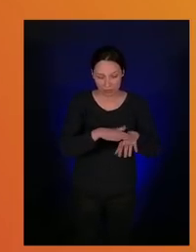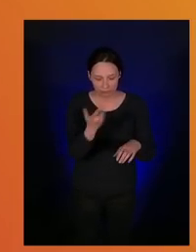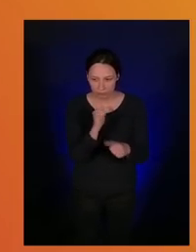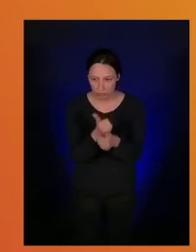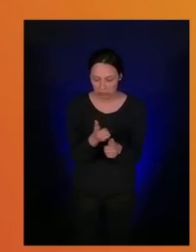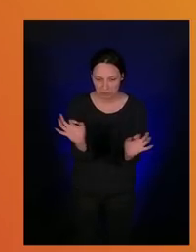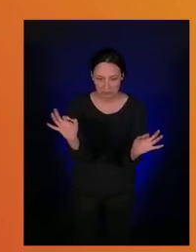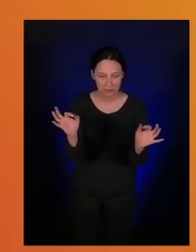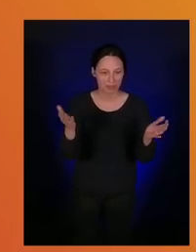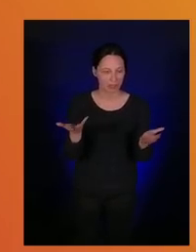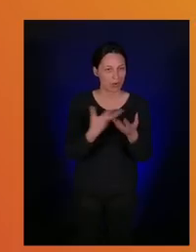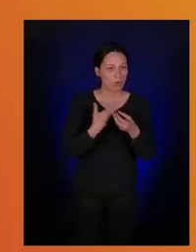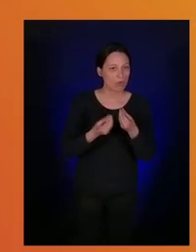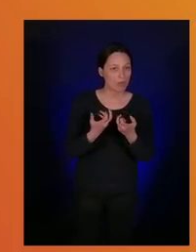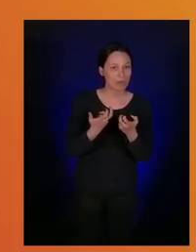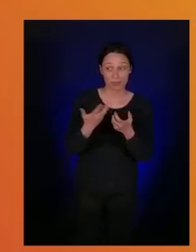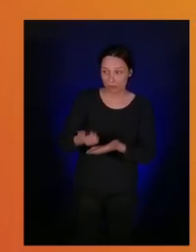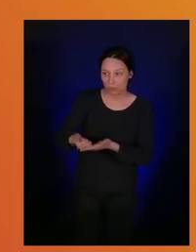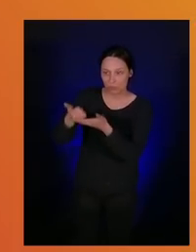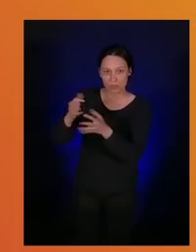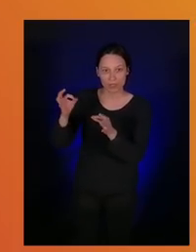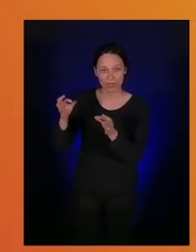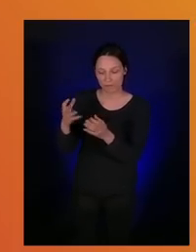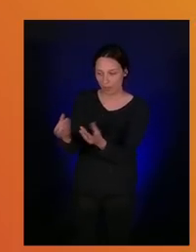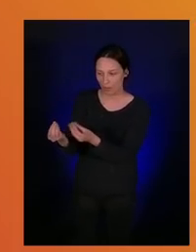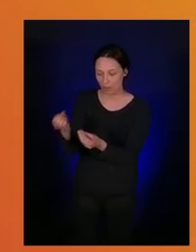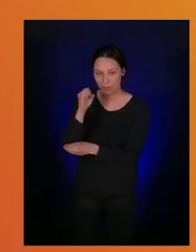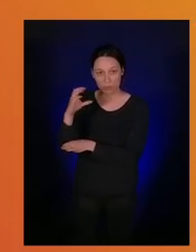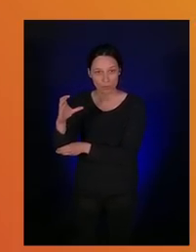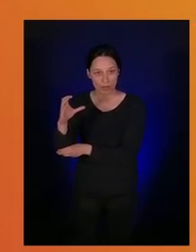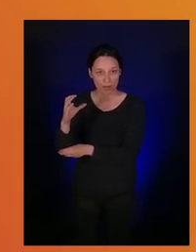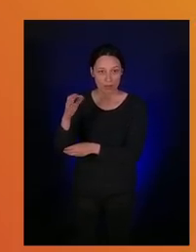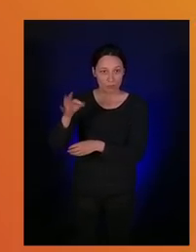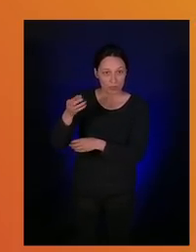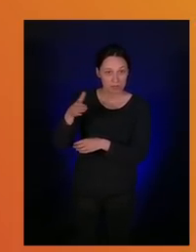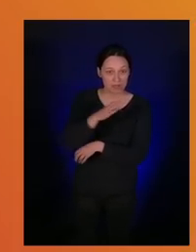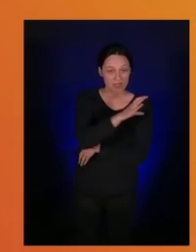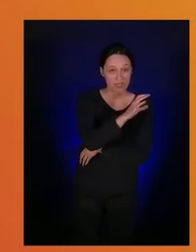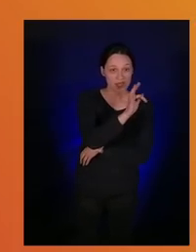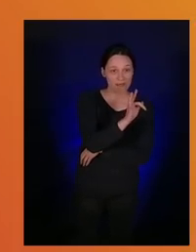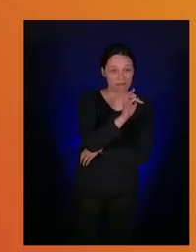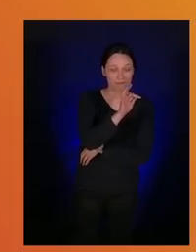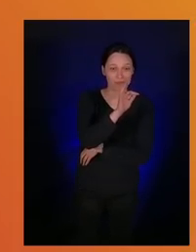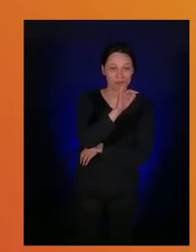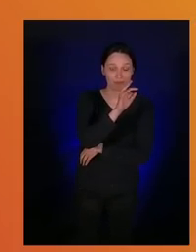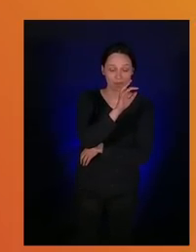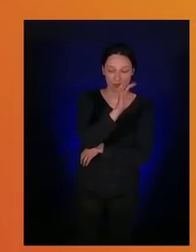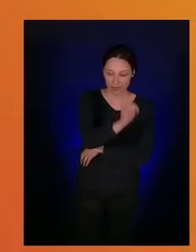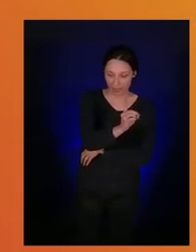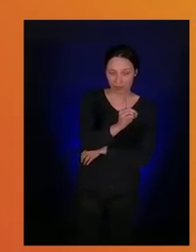affirme que le soutien au peuple cubain, mais où la CFD ne participe pas à l'opération Un Conteneur pour